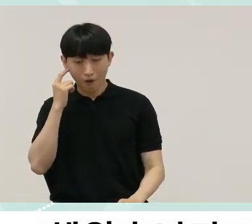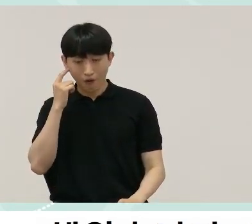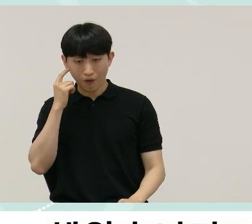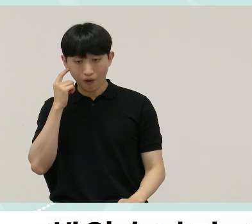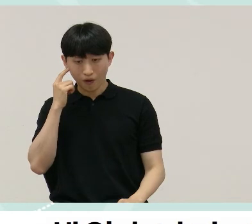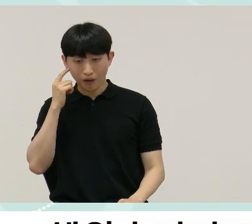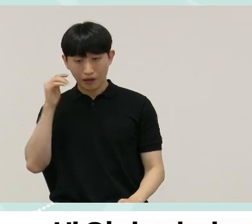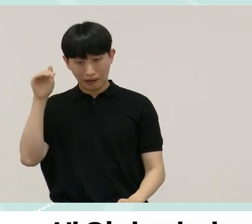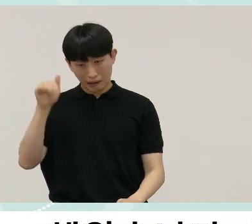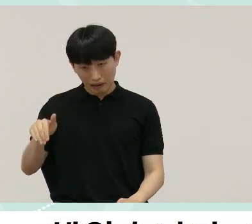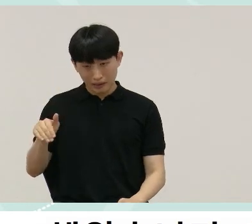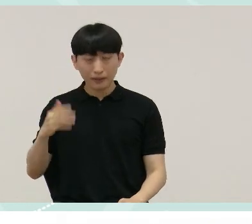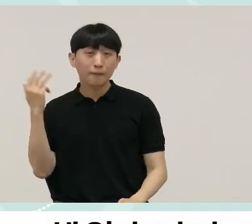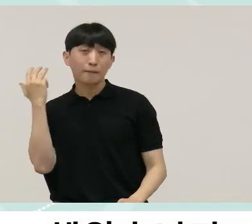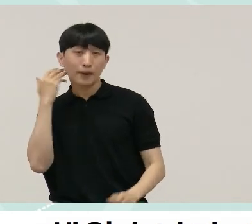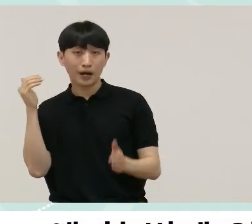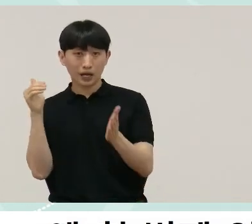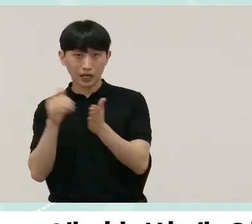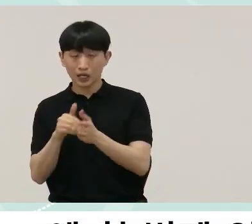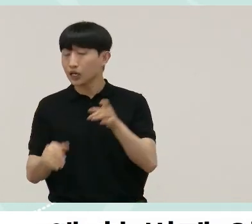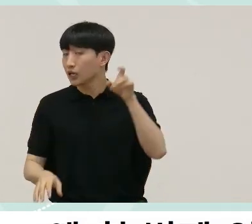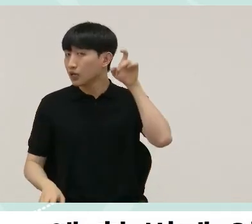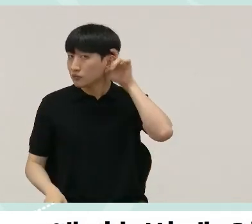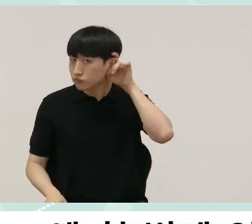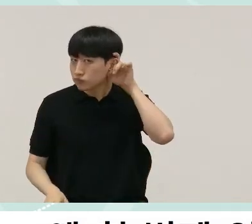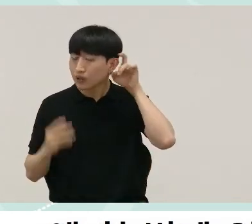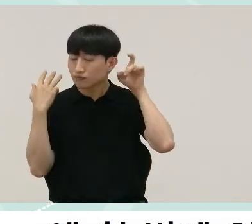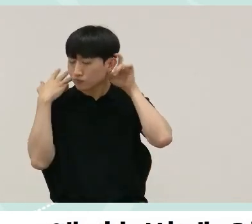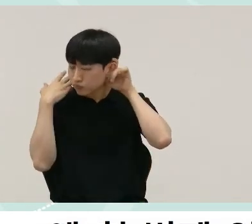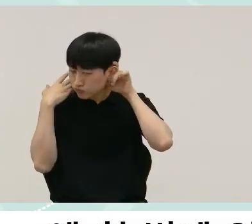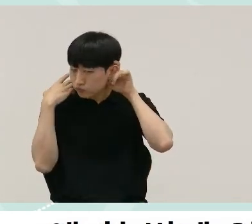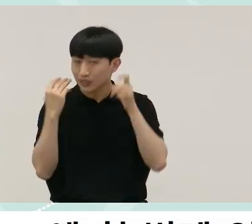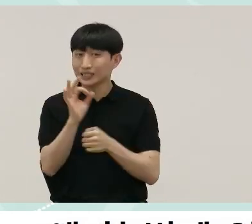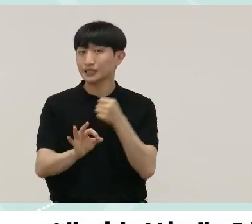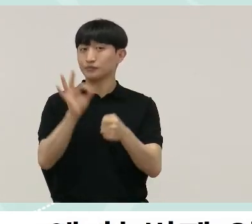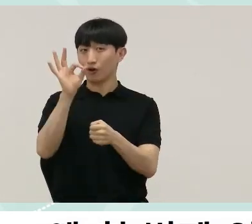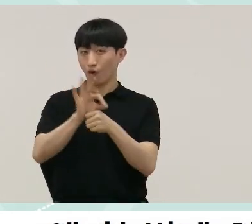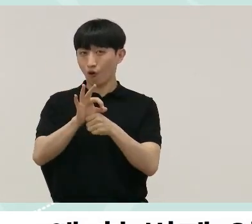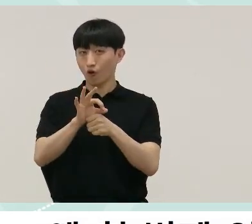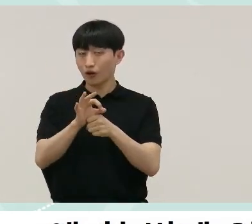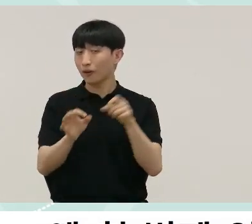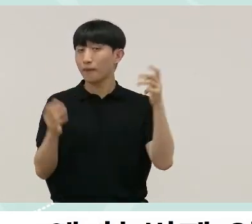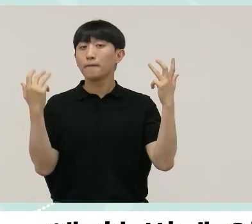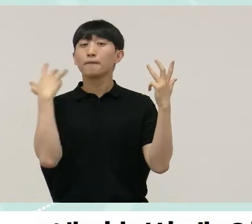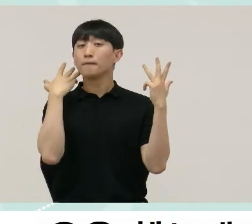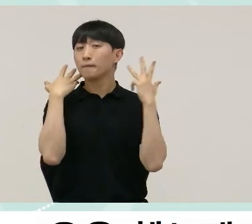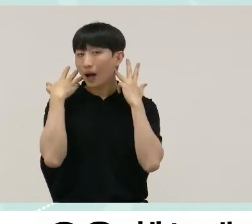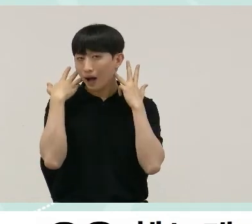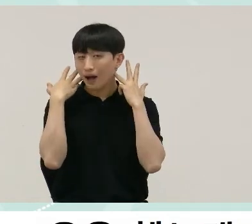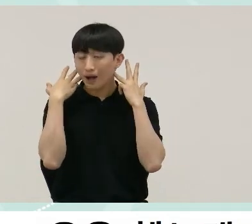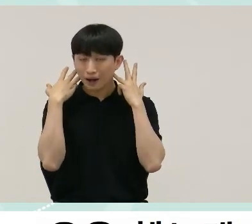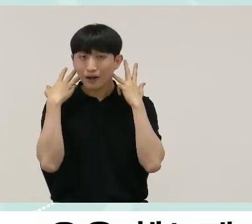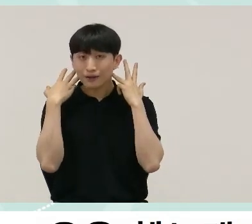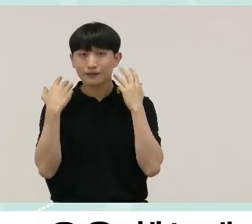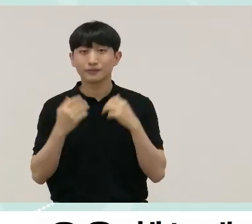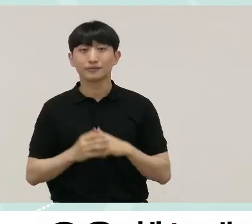이쪽은 보청기를 사용을 했는데 10년 뒤에 이쪽도 인공호흡 수술을 했습니다. 청력 역치는 다